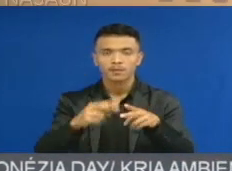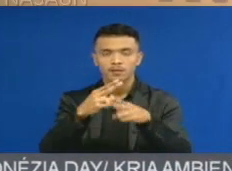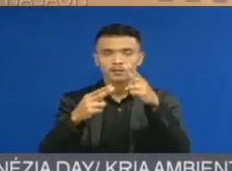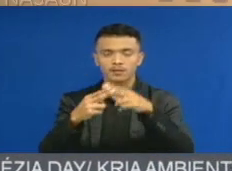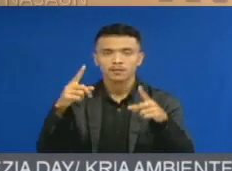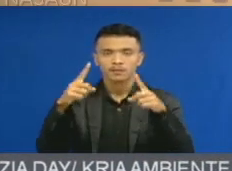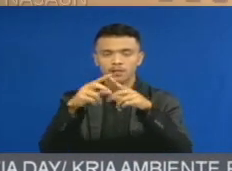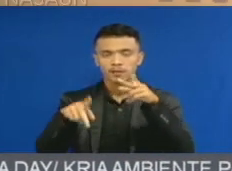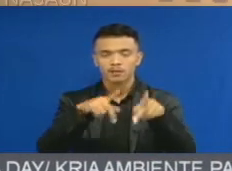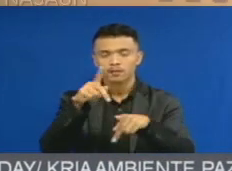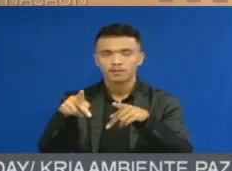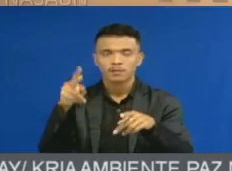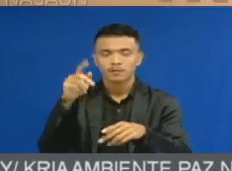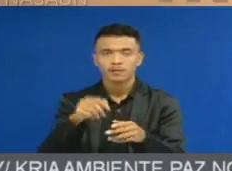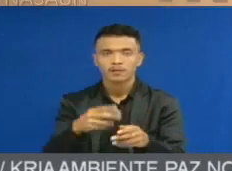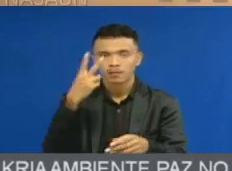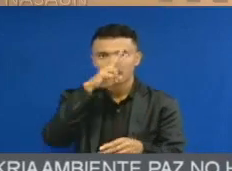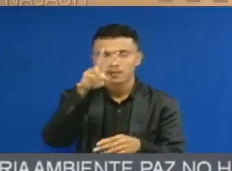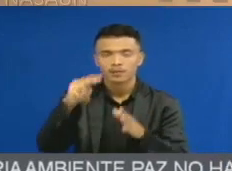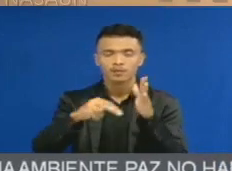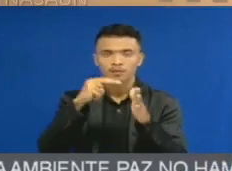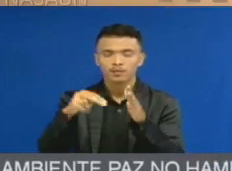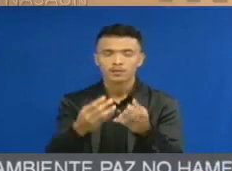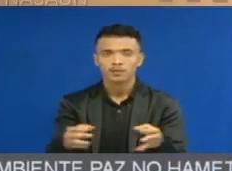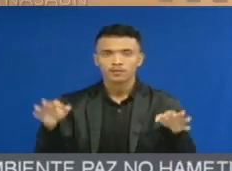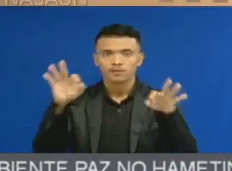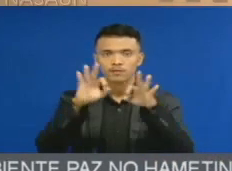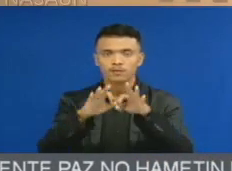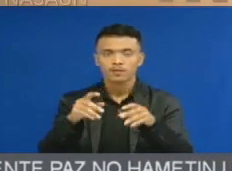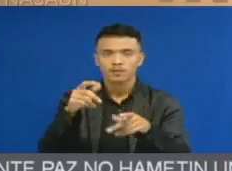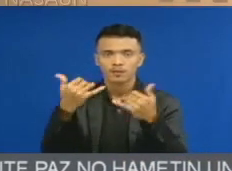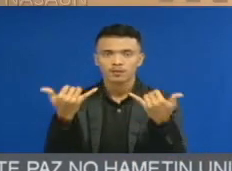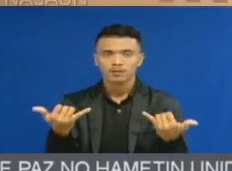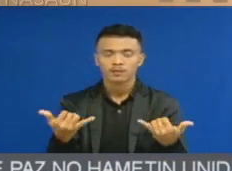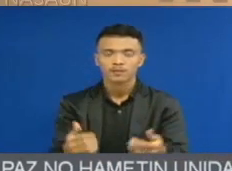atam ba povu. Ita kompanya de takote informativo idane.